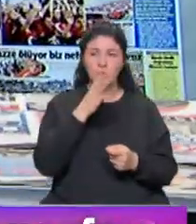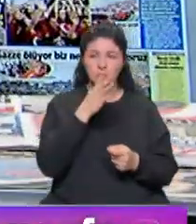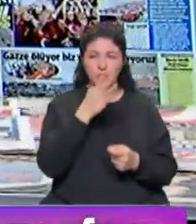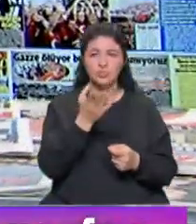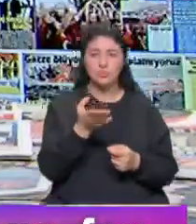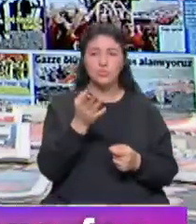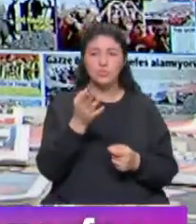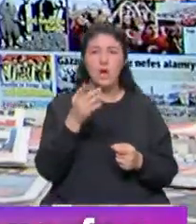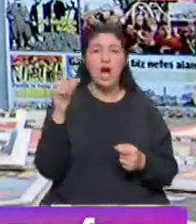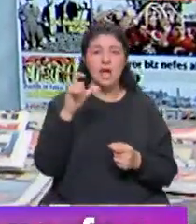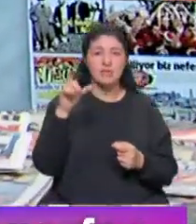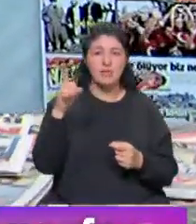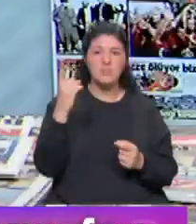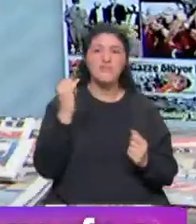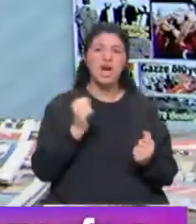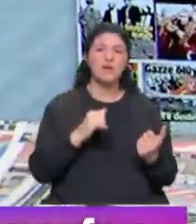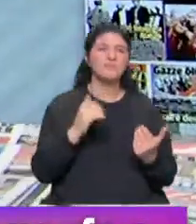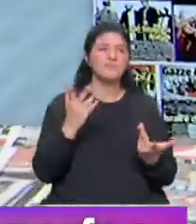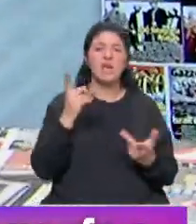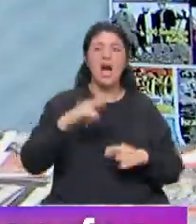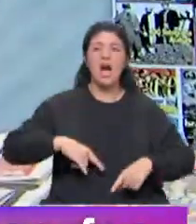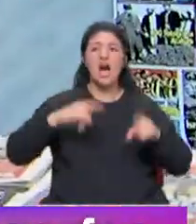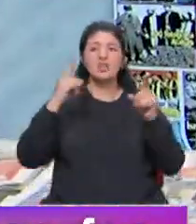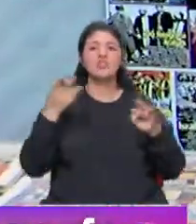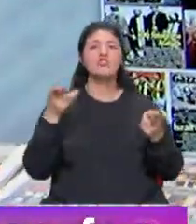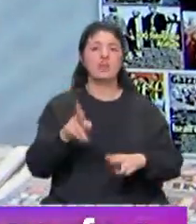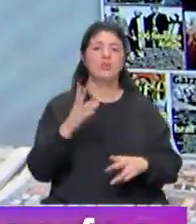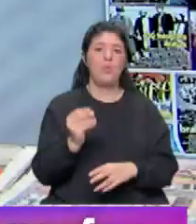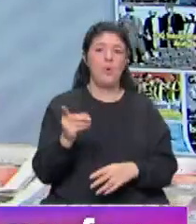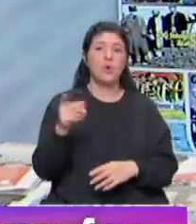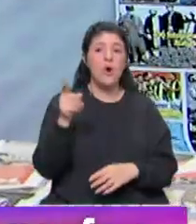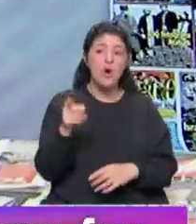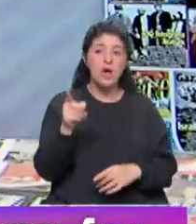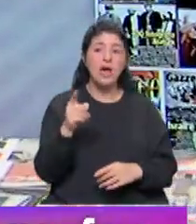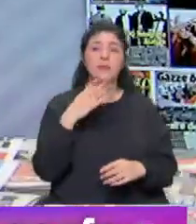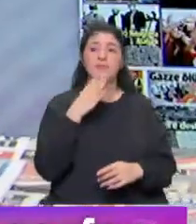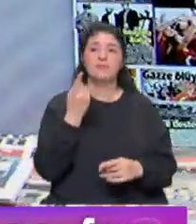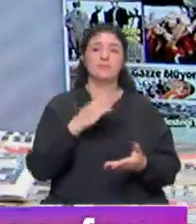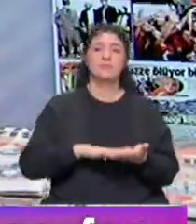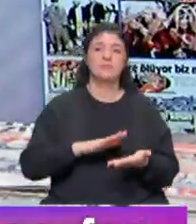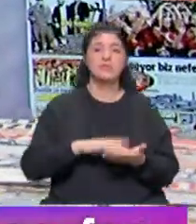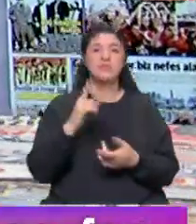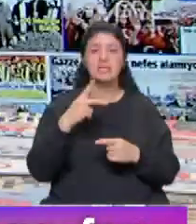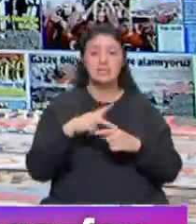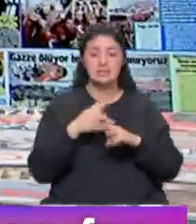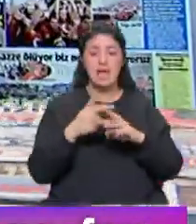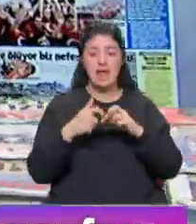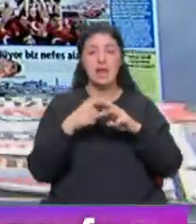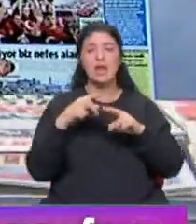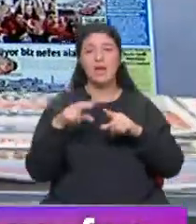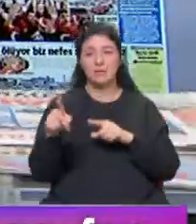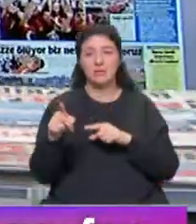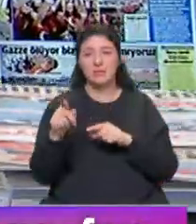Biliyorsunuz Aydın'da bir facia, bir asansör cinayeti yaşandı. Orada genç bir arkadaşımız Zeren